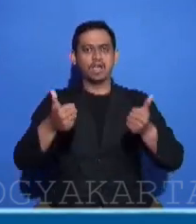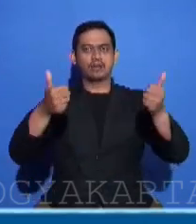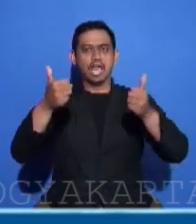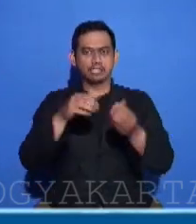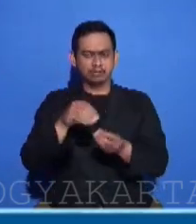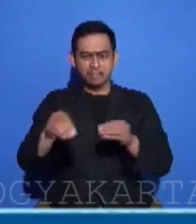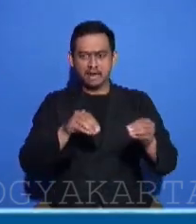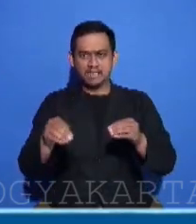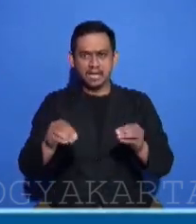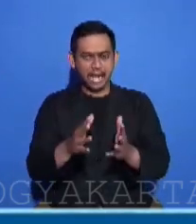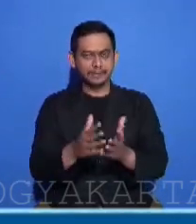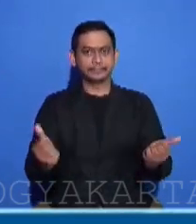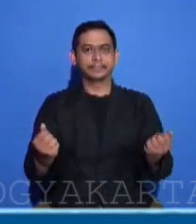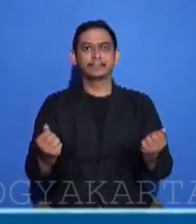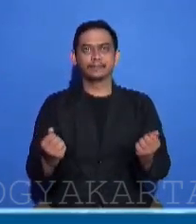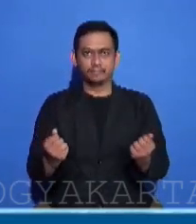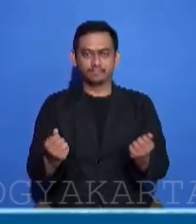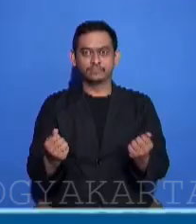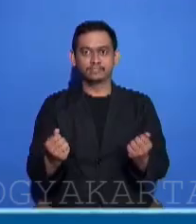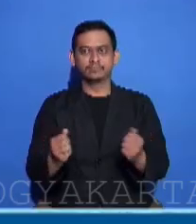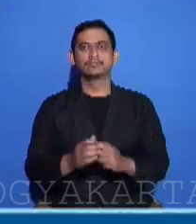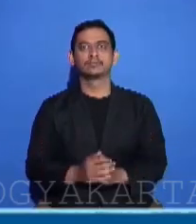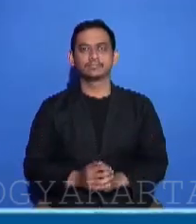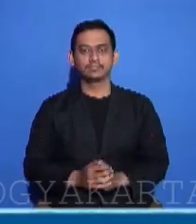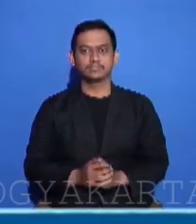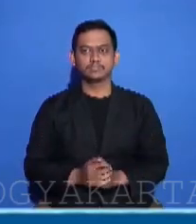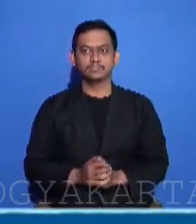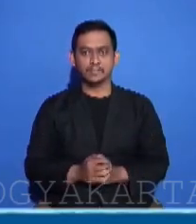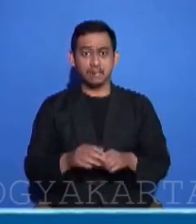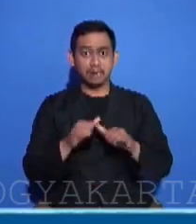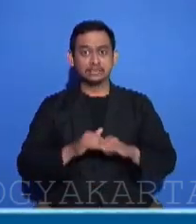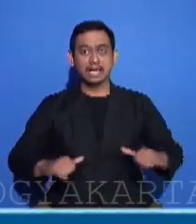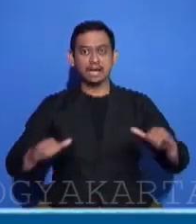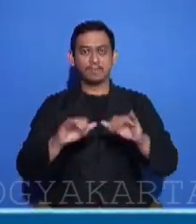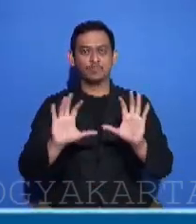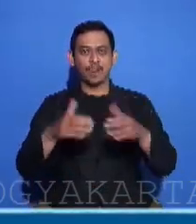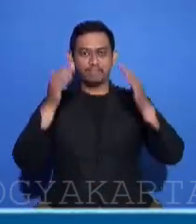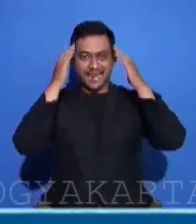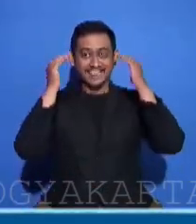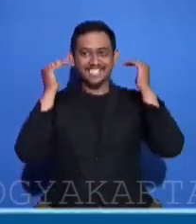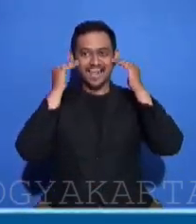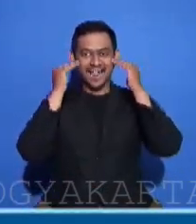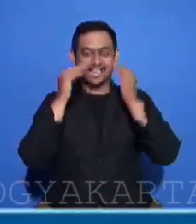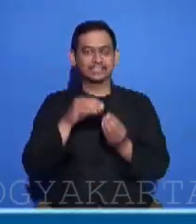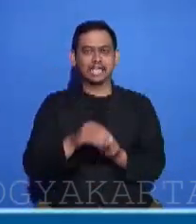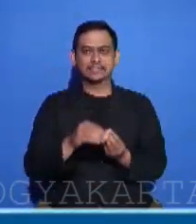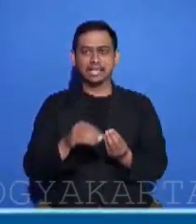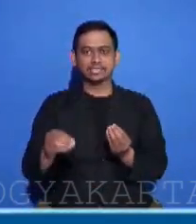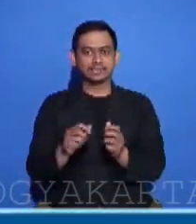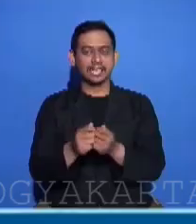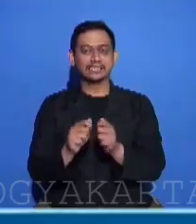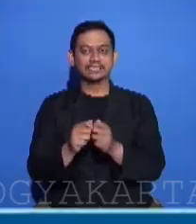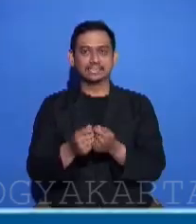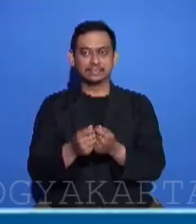pesisir Kidul satringipun Yusuf sesarengan kalian kadang tangisan pun Samina 6 polowijo nanging wajen